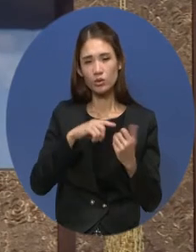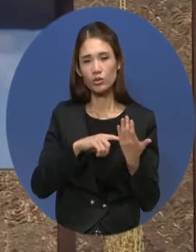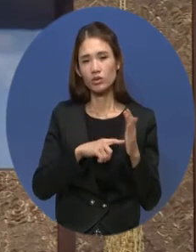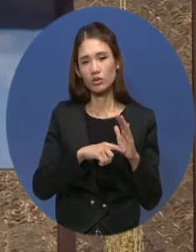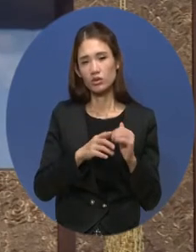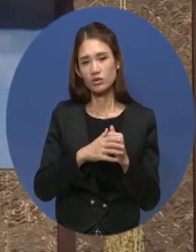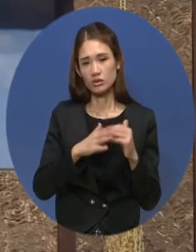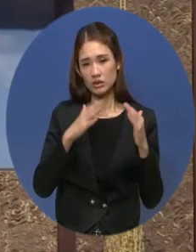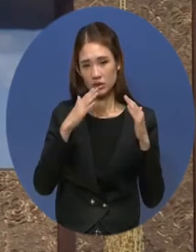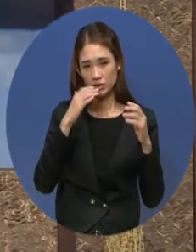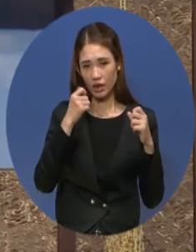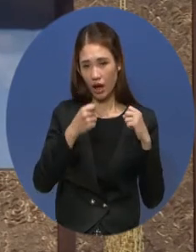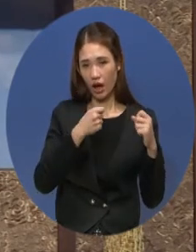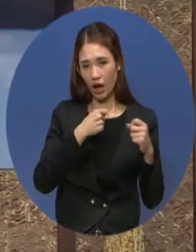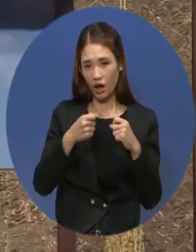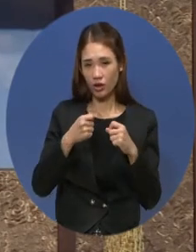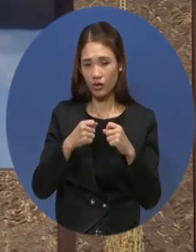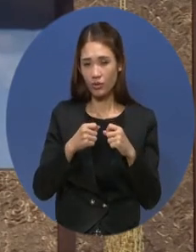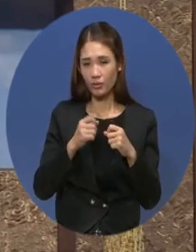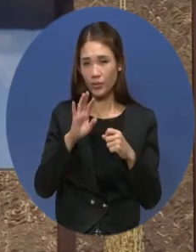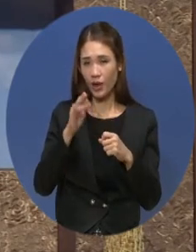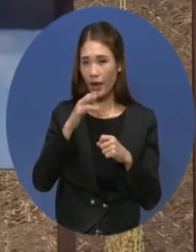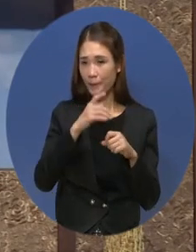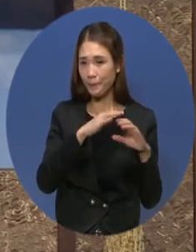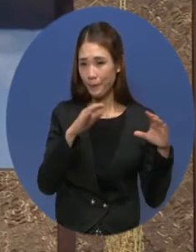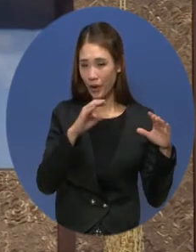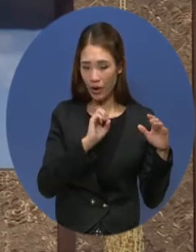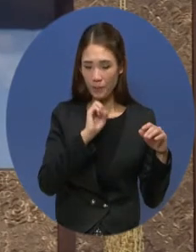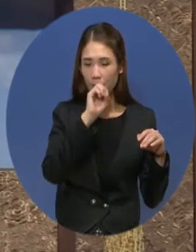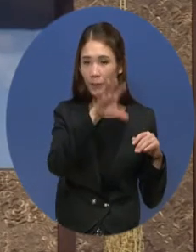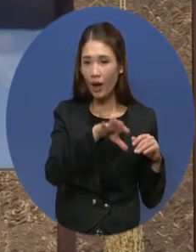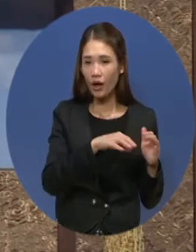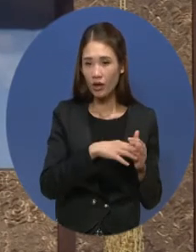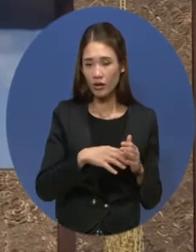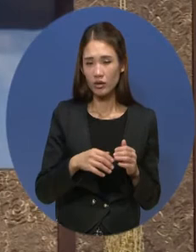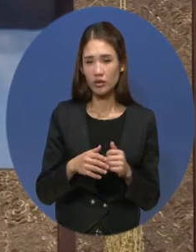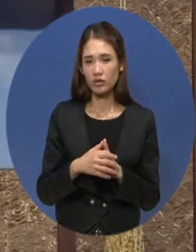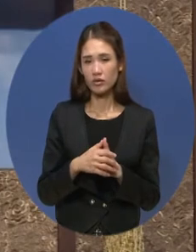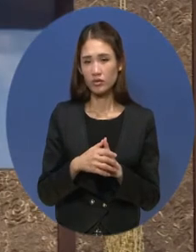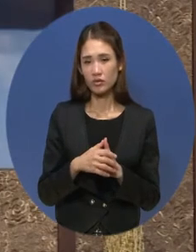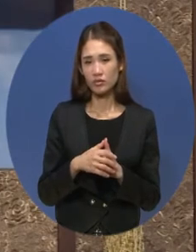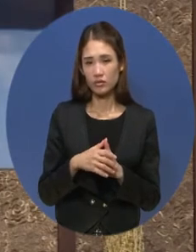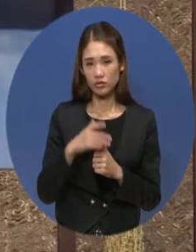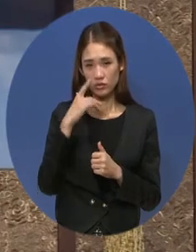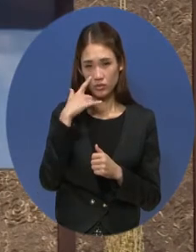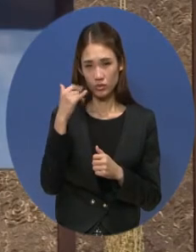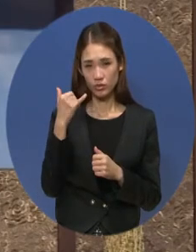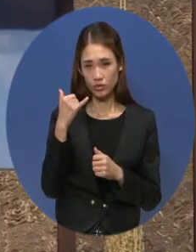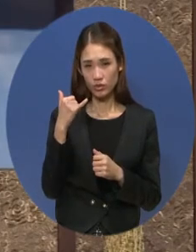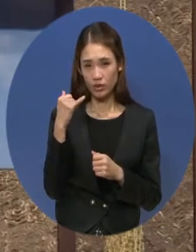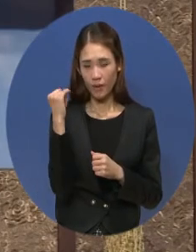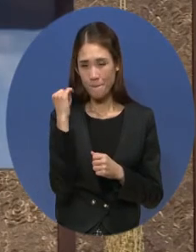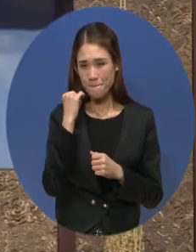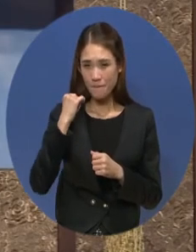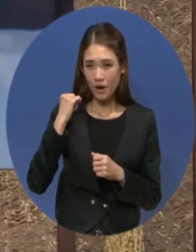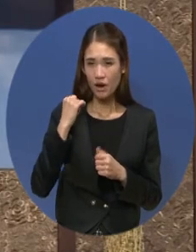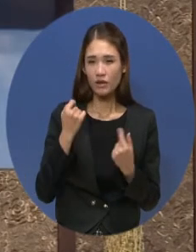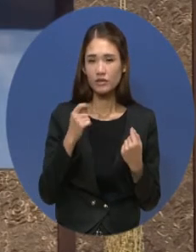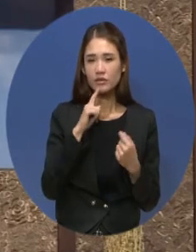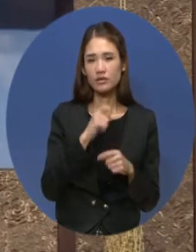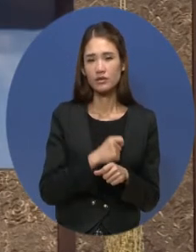집안에 있는 가구 도구를 복지가 베란다 밖으로 던진다 거나 4 부모한테 이제 보호자 한테 다 능을